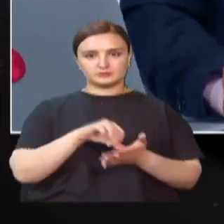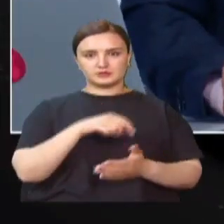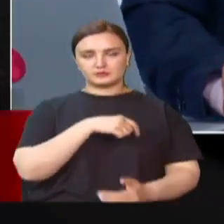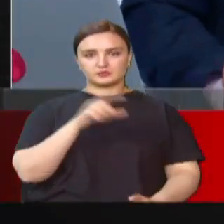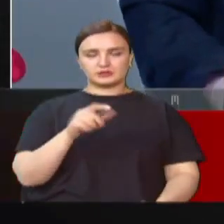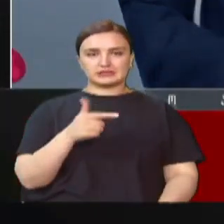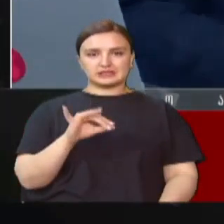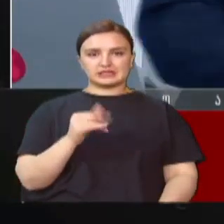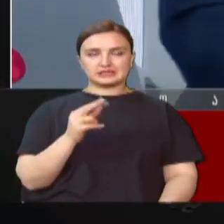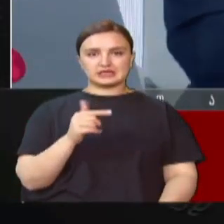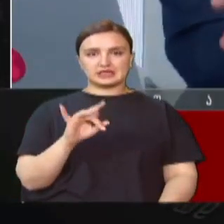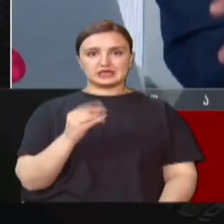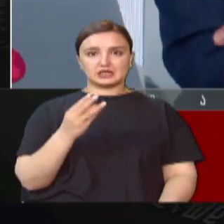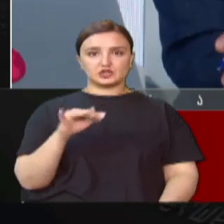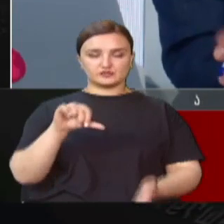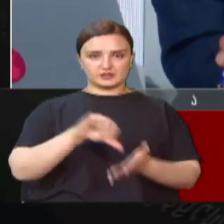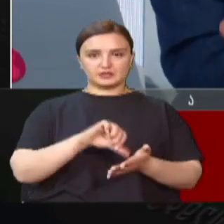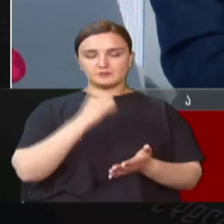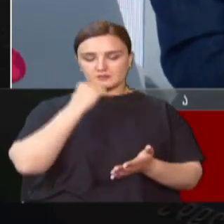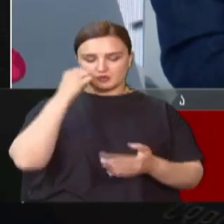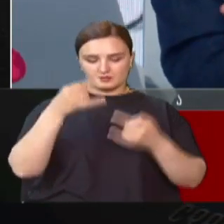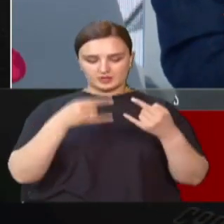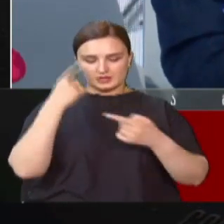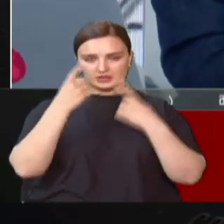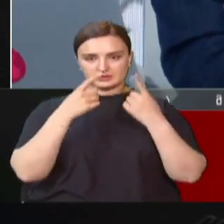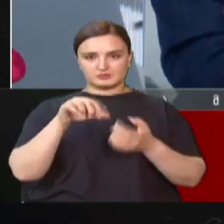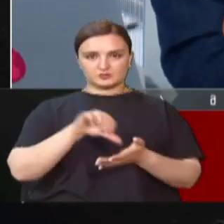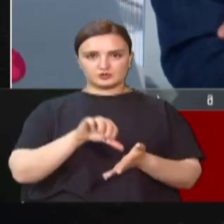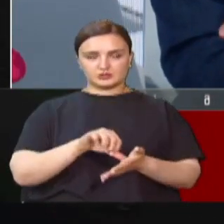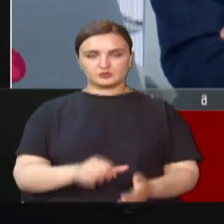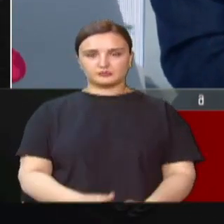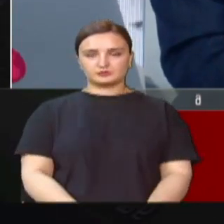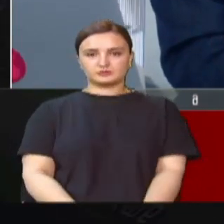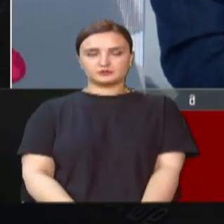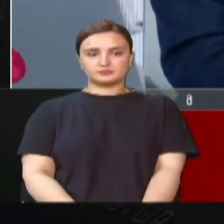გია ცაგარიშვილი შემოგვიერთა. გამარჯობა ბატონო გია, მადლობა გადაცემაში მონაწილეობისთვის.